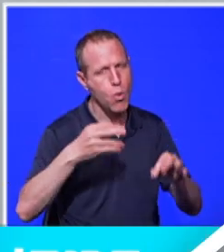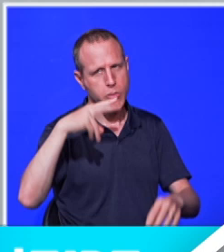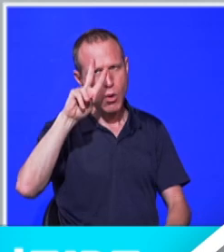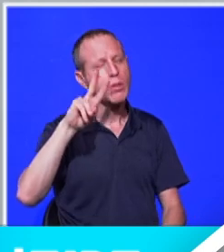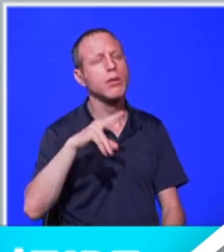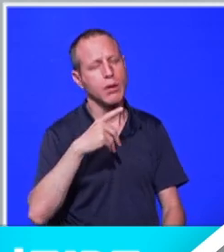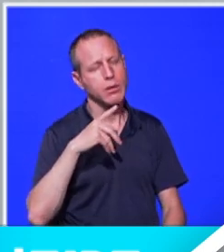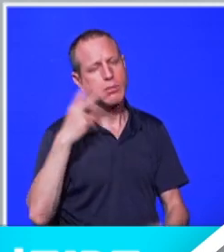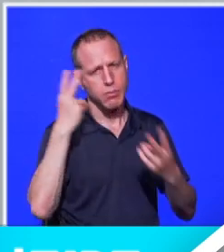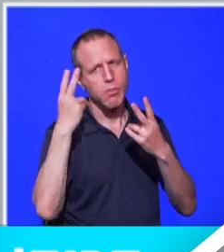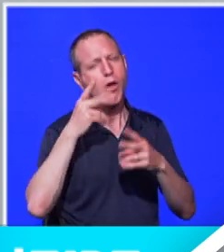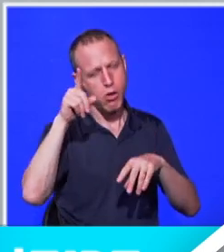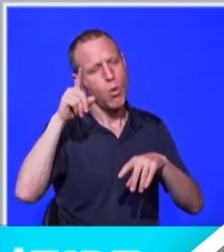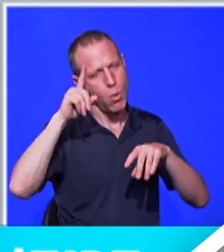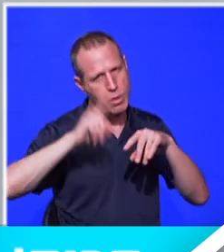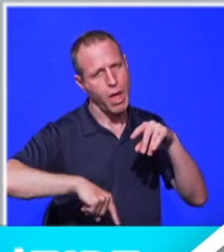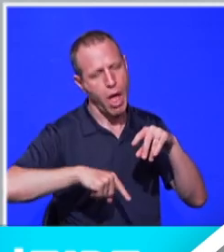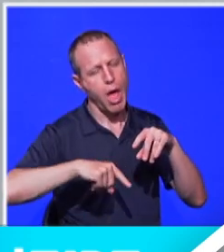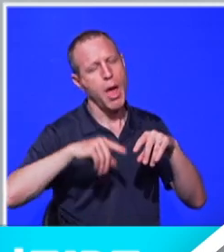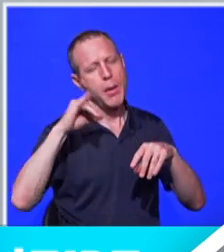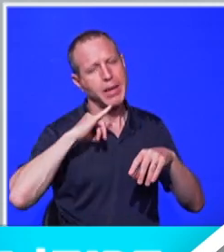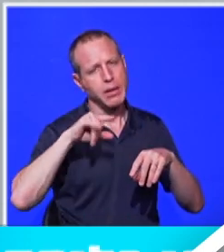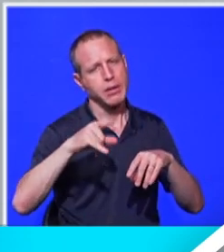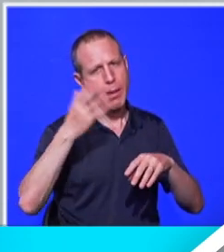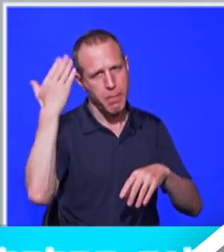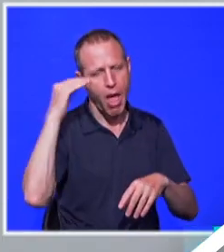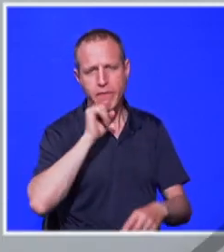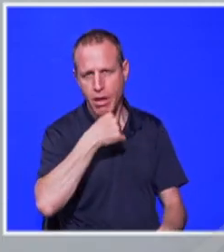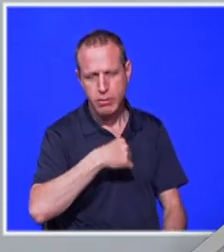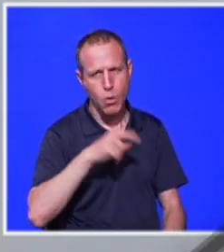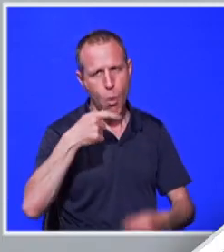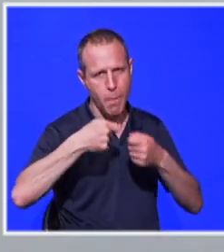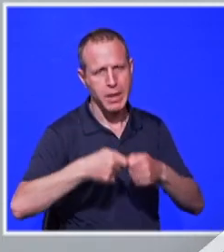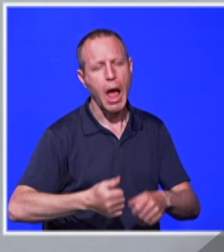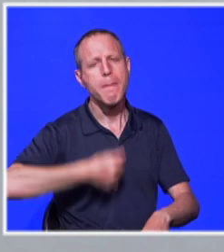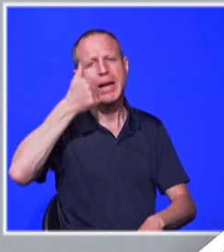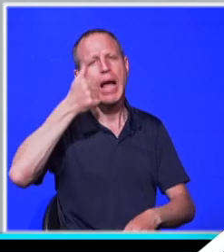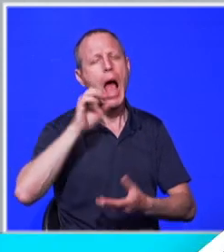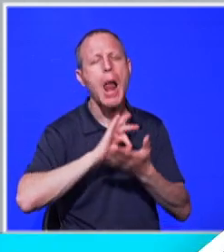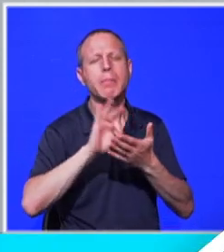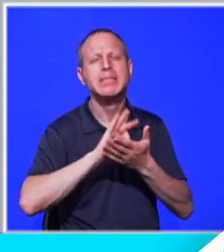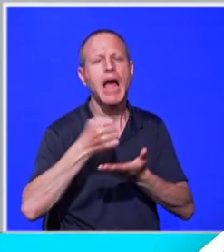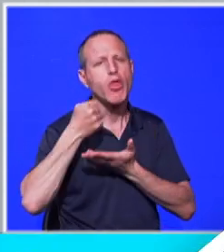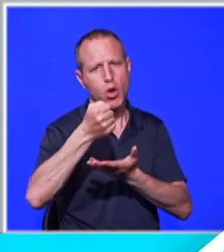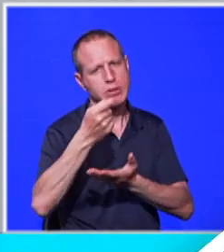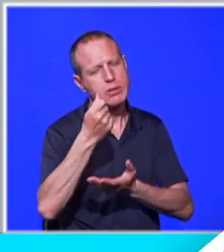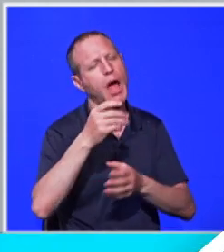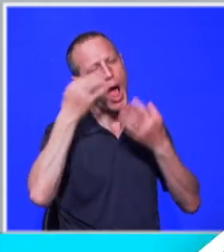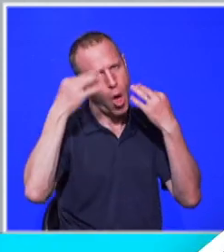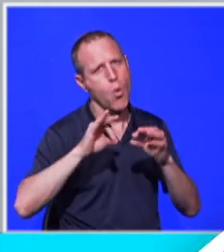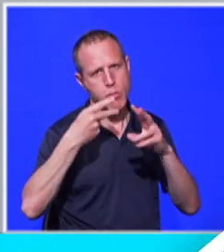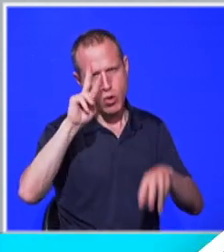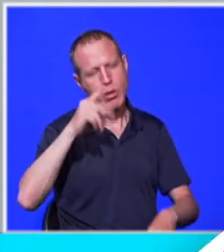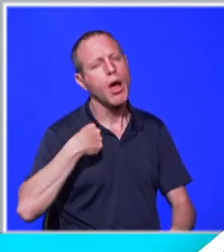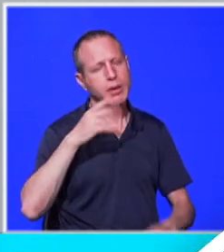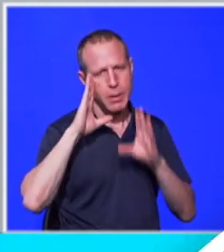אין ספק שהוא לקה בעניין הזה בעבר. הוא מינה עכשיו מנכ״ל למשרד האוצר, מנכ״ל ראוי ביותר, כך שאני